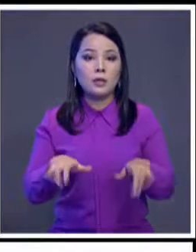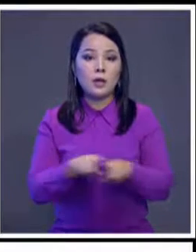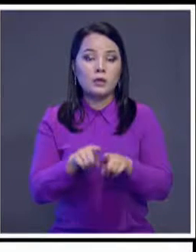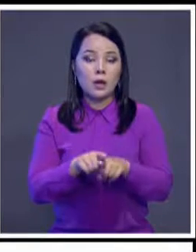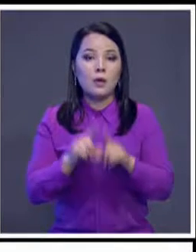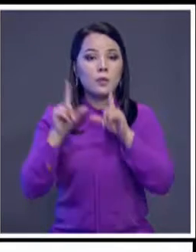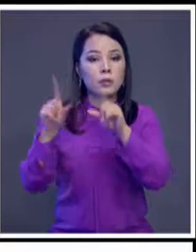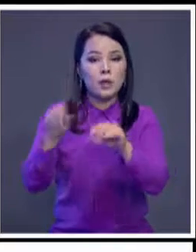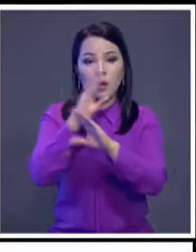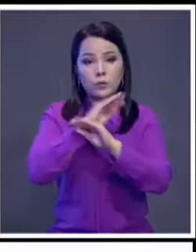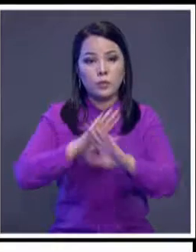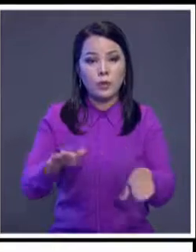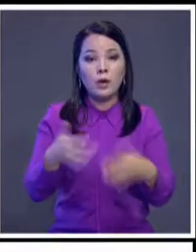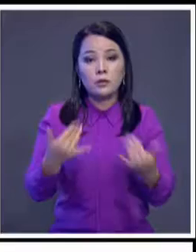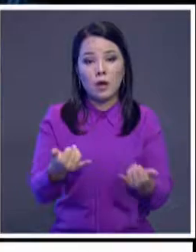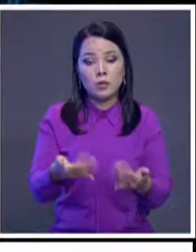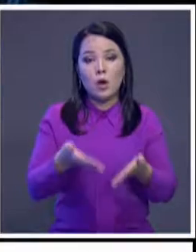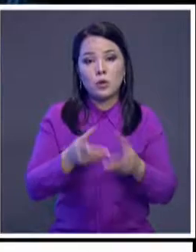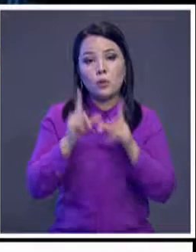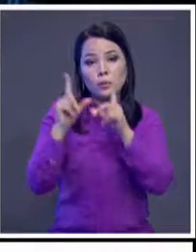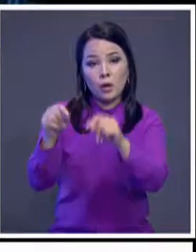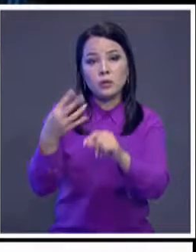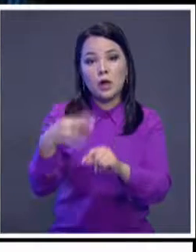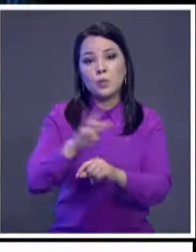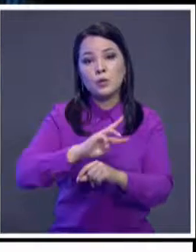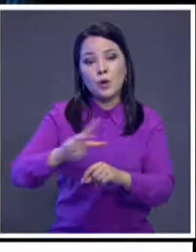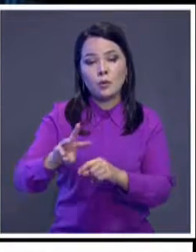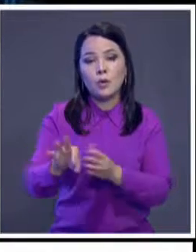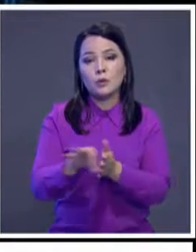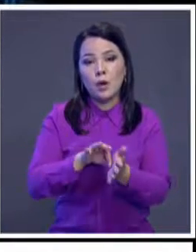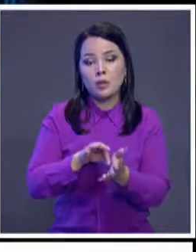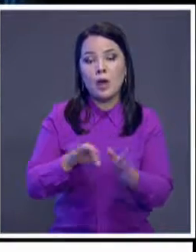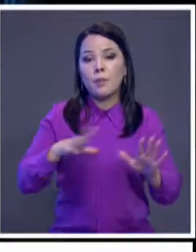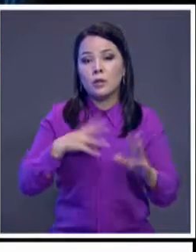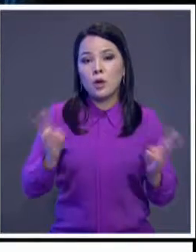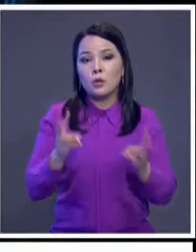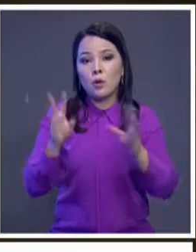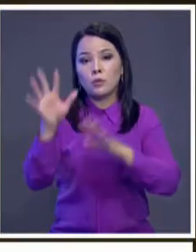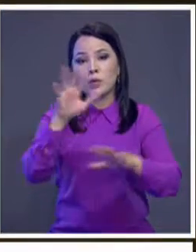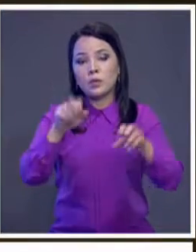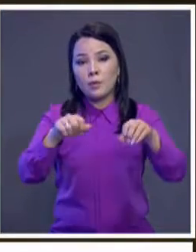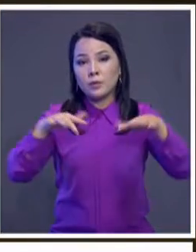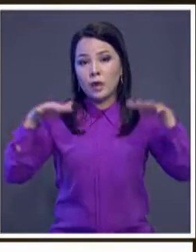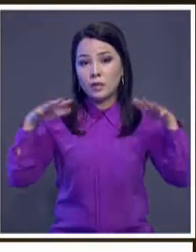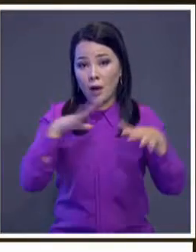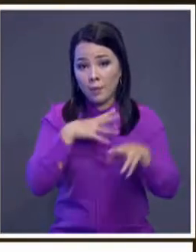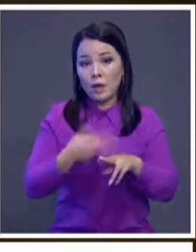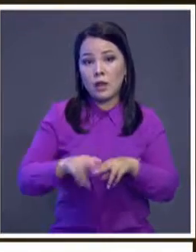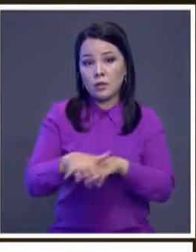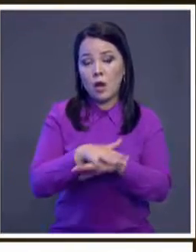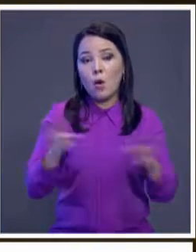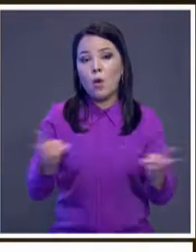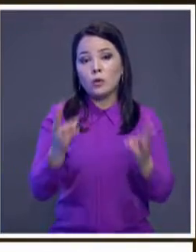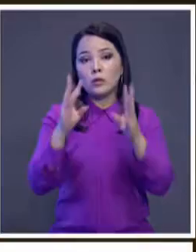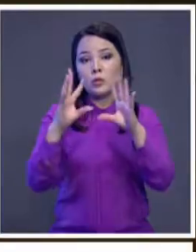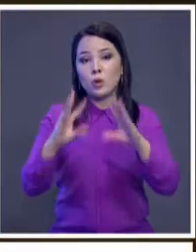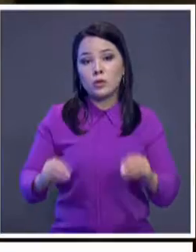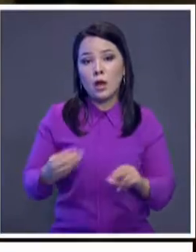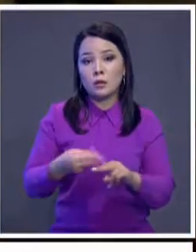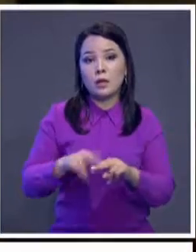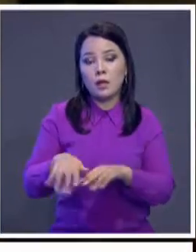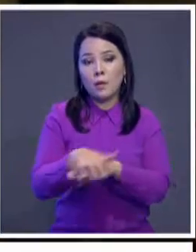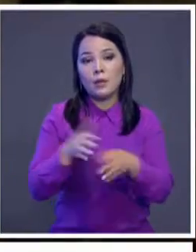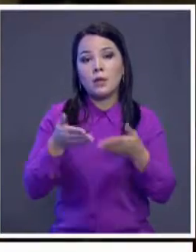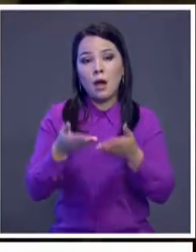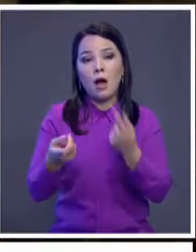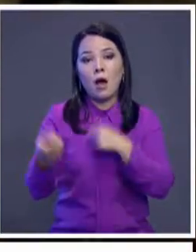беттеп бара жатқан. Алайда ол жолға шыққаннан кейін 40 минуттан соң түтіндей бастады. Экипаж шұғыл түрде өртті сөндіріп, паром Пиреядағы портқа